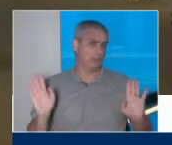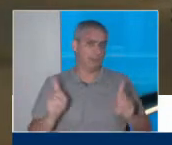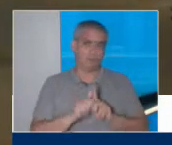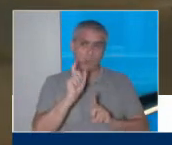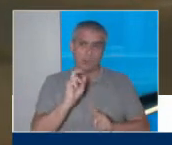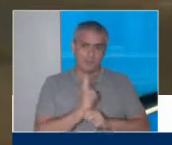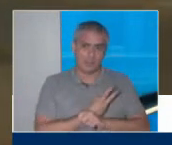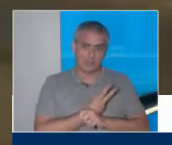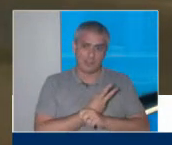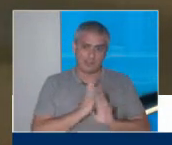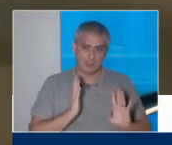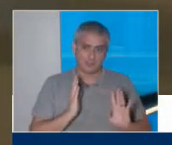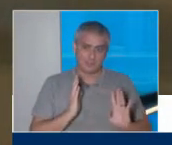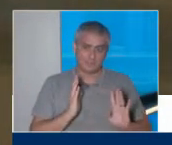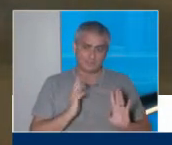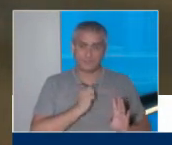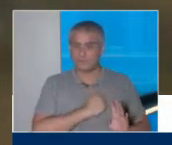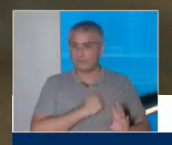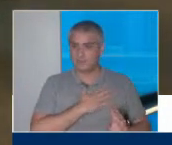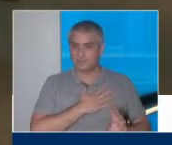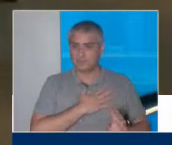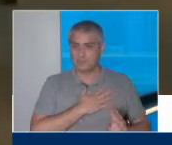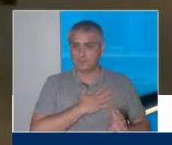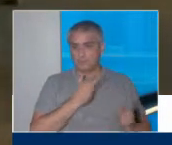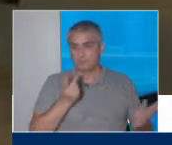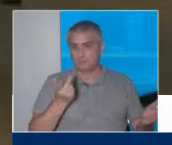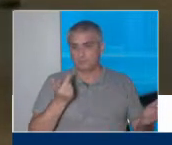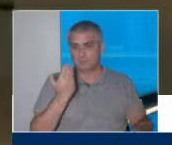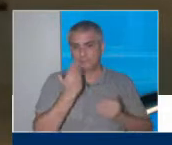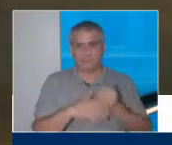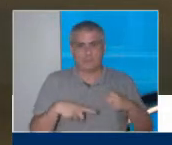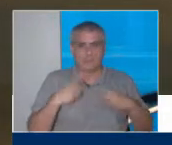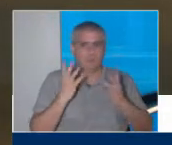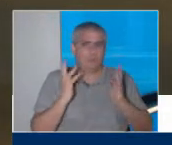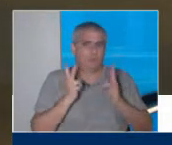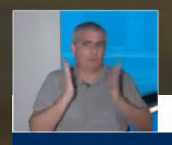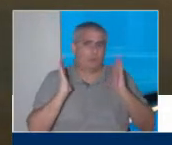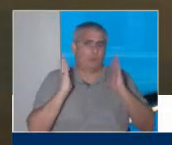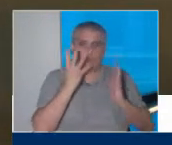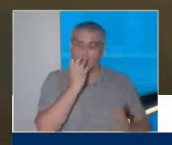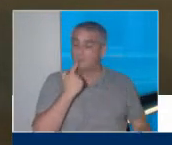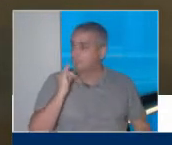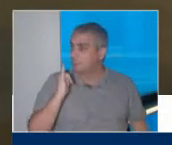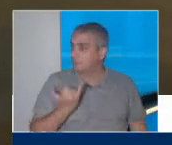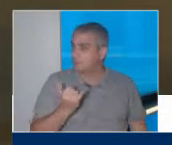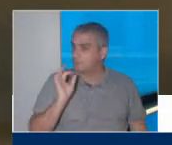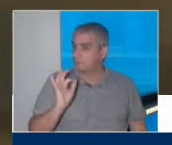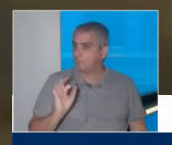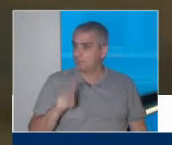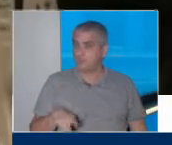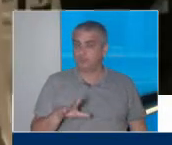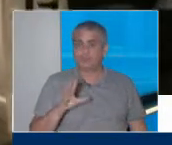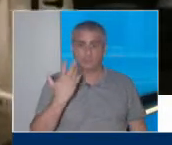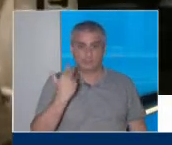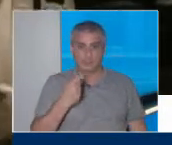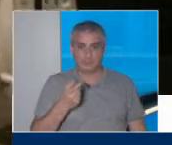אדם רגיל מן השורה, ולצערנו הרב סיים את חייו בצורה כל כך טרגית. חד משמעי, אם היה מאוים,